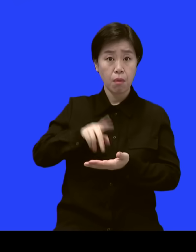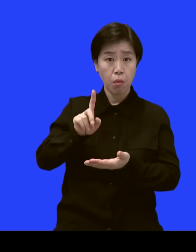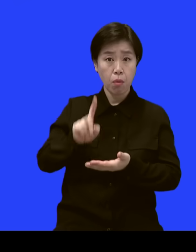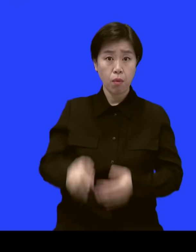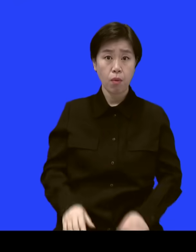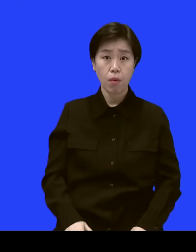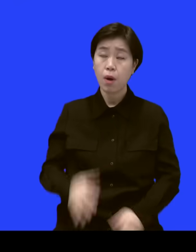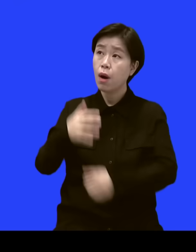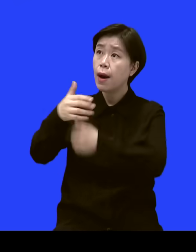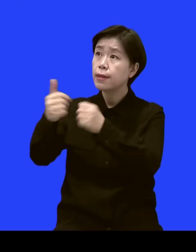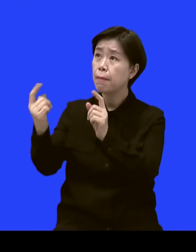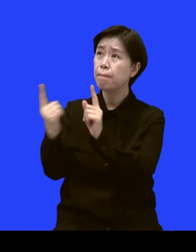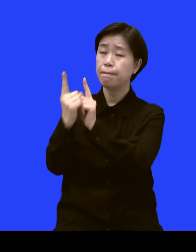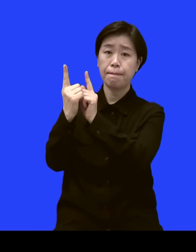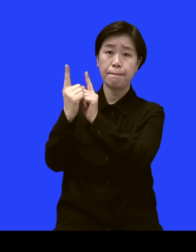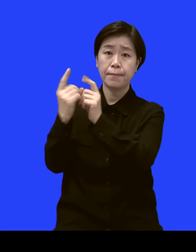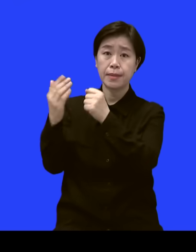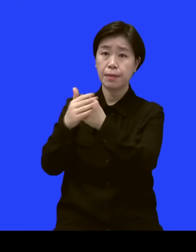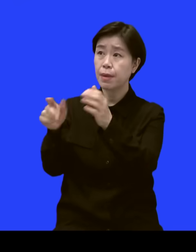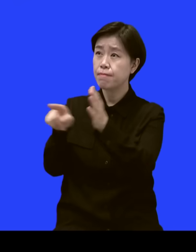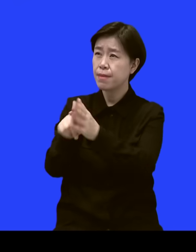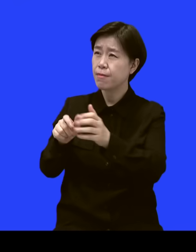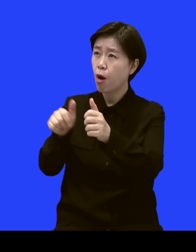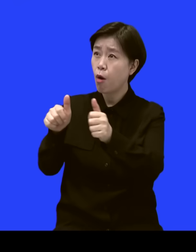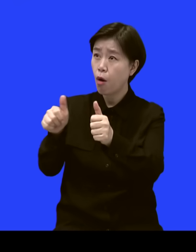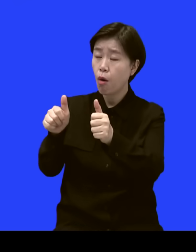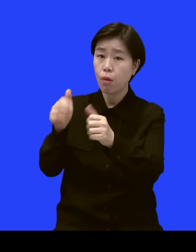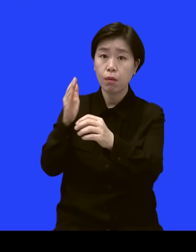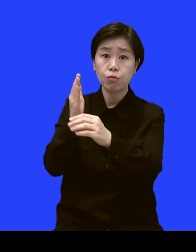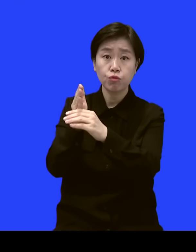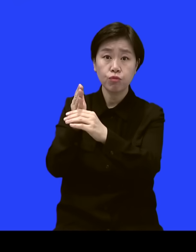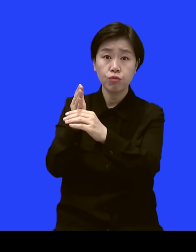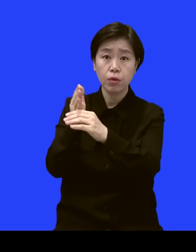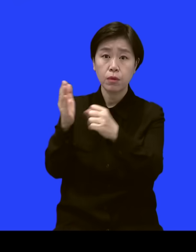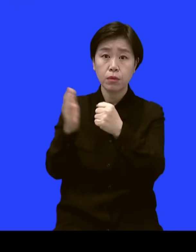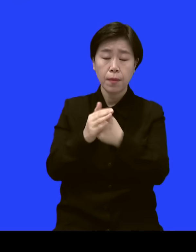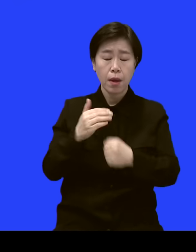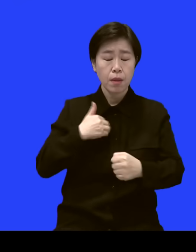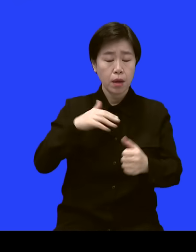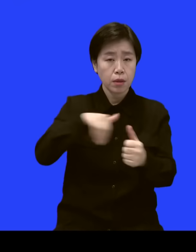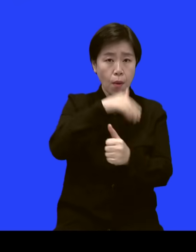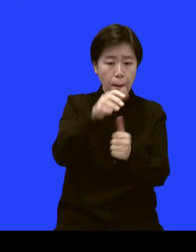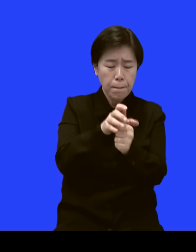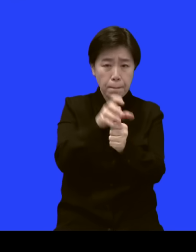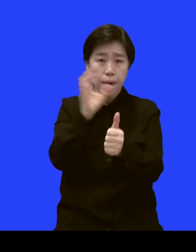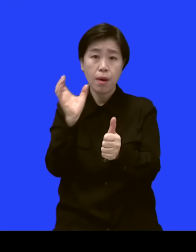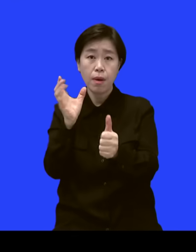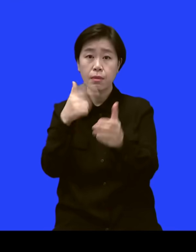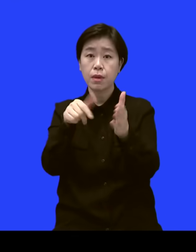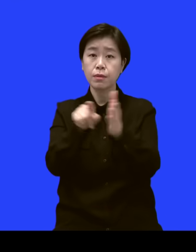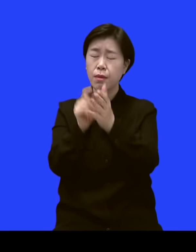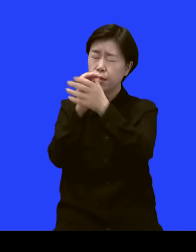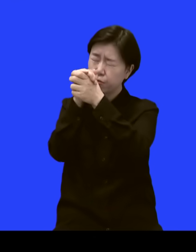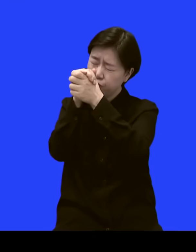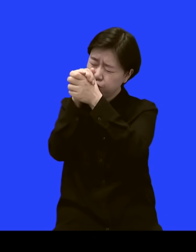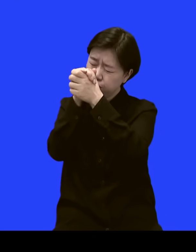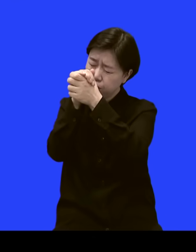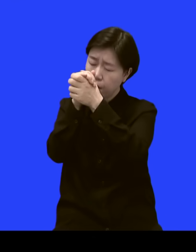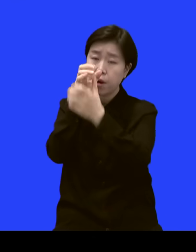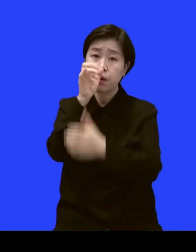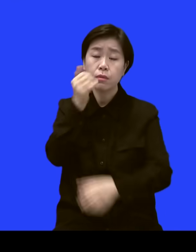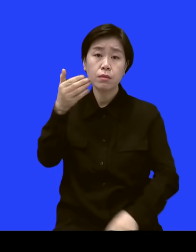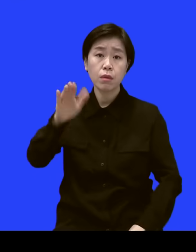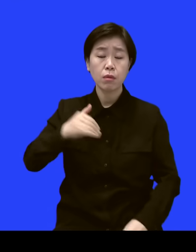저도 되게 뜨겁게 신앙생활을 하고 있었을 때였거든요. 기도해도 안 되는 거예요. 그